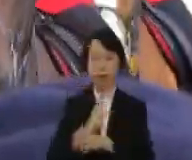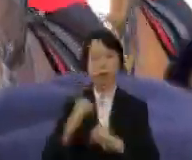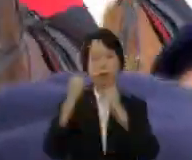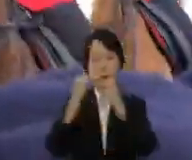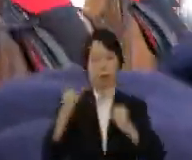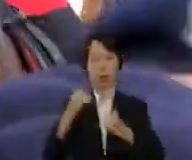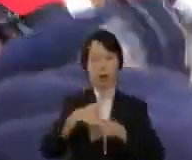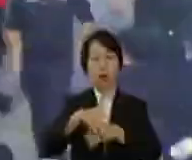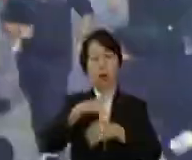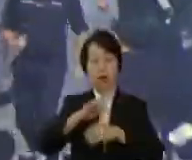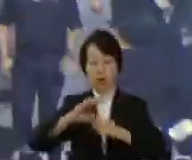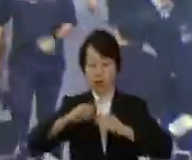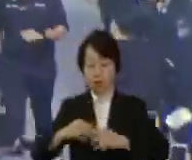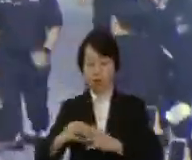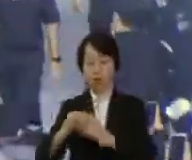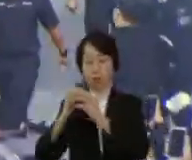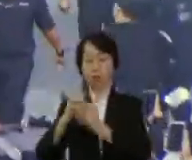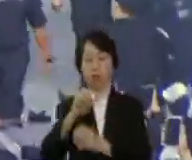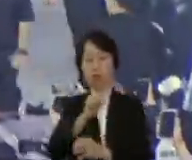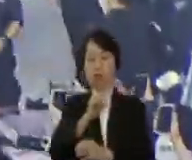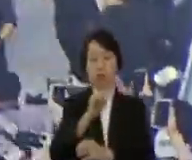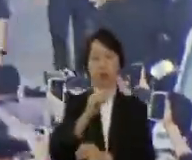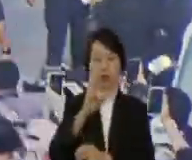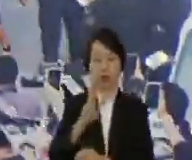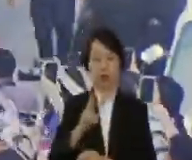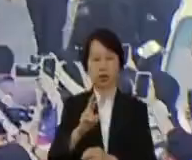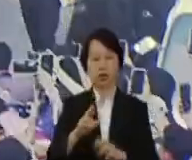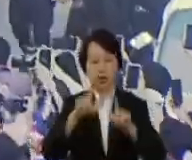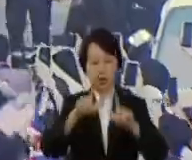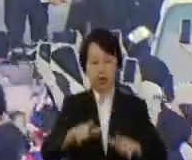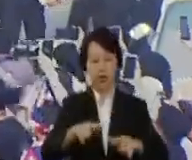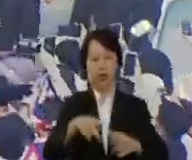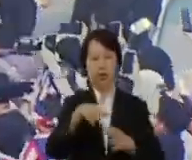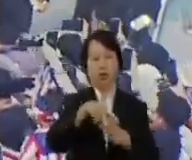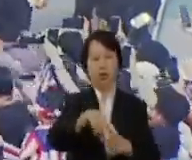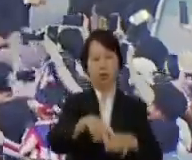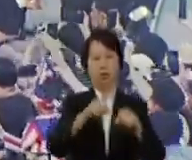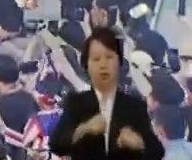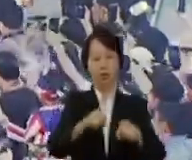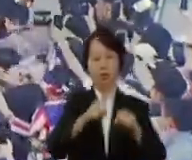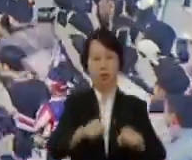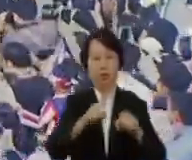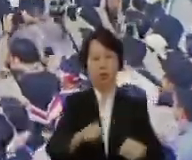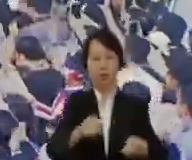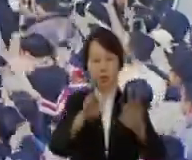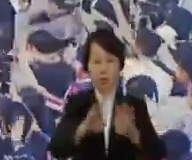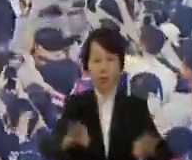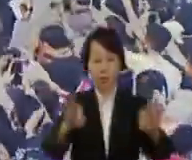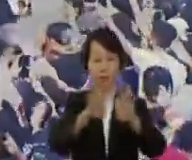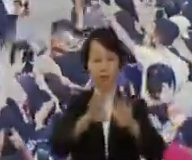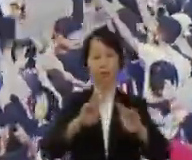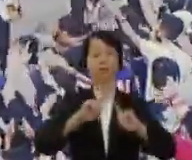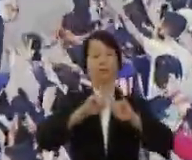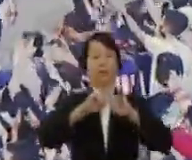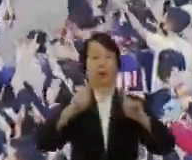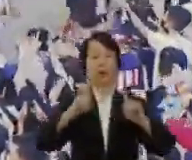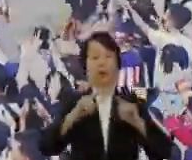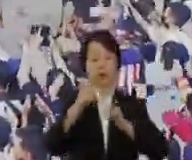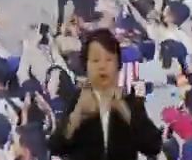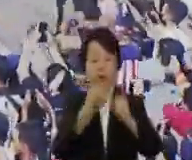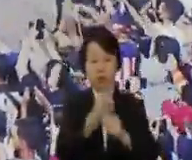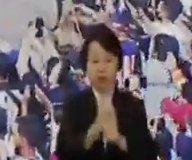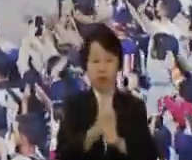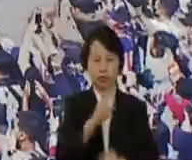Pada awal penubuhannya, SIB sememangnya meletakkan unit berkuda sebagai elemen utama. Namun, menjelang